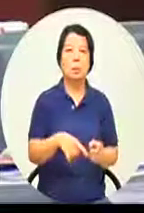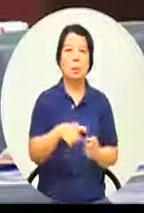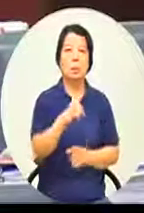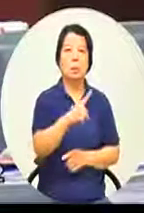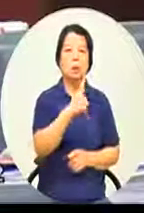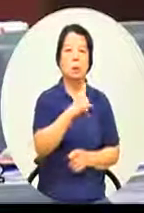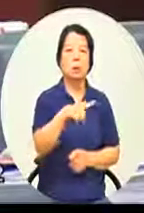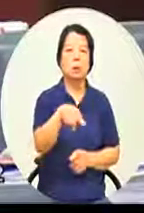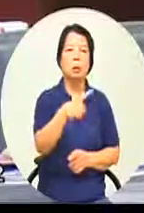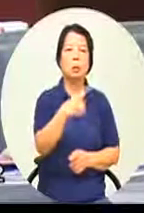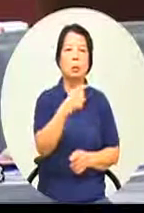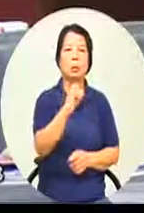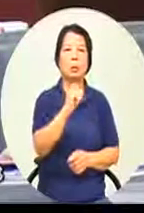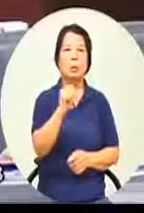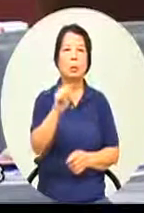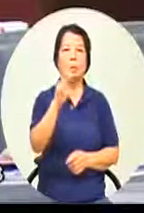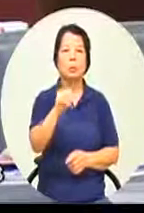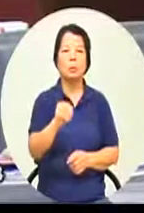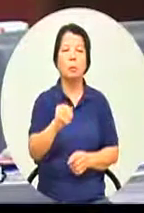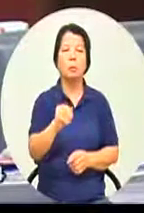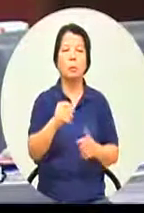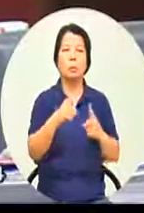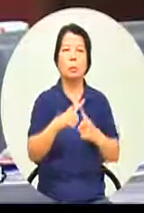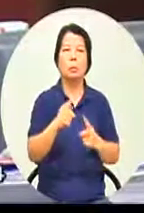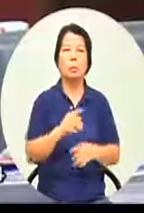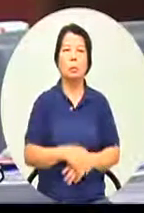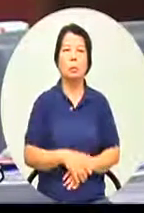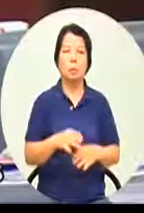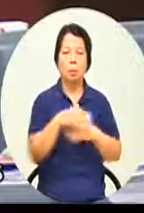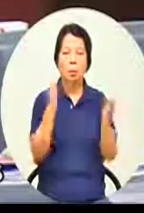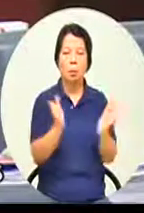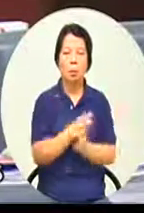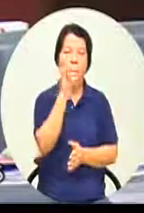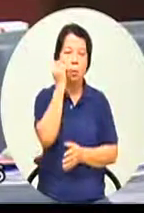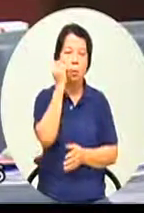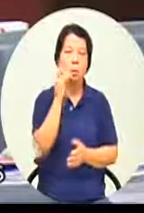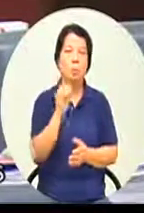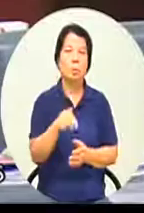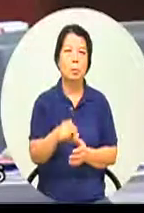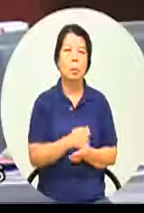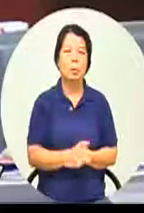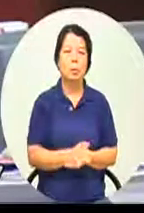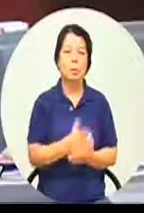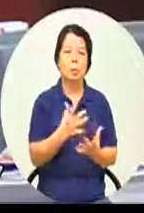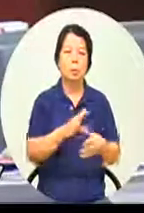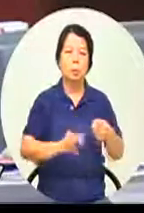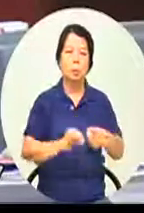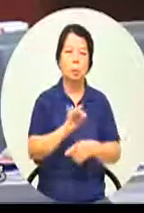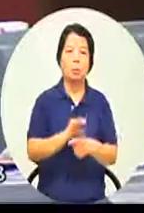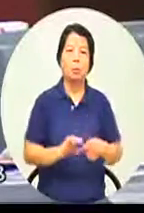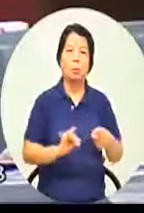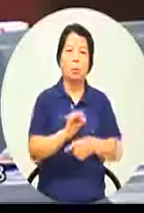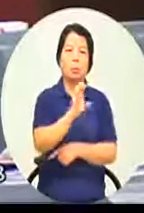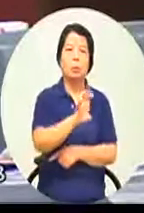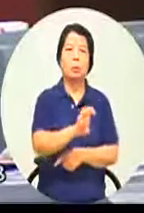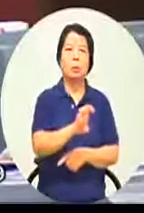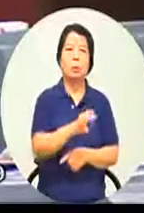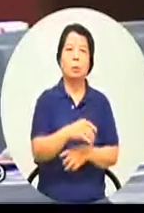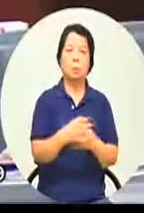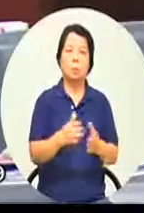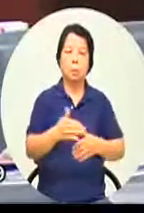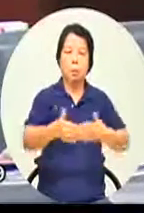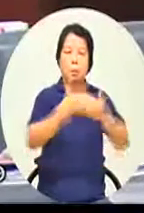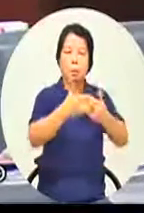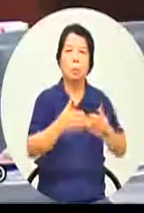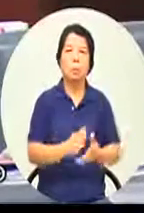156万人次哦，好，那当然它是占着整个观光产业的40%啊哈，那40%里面的陆客